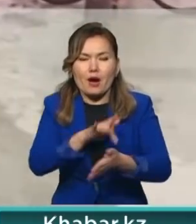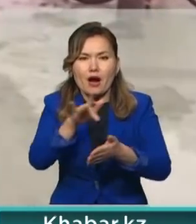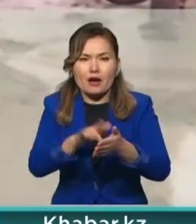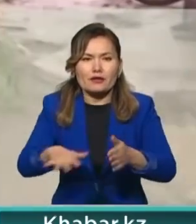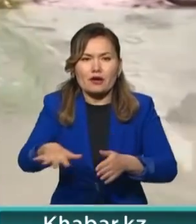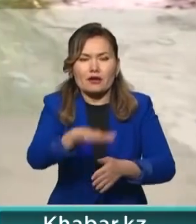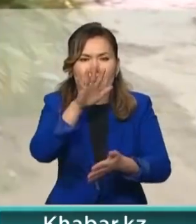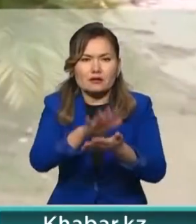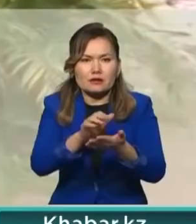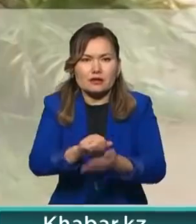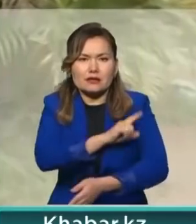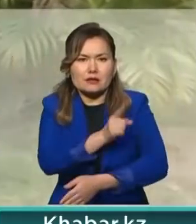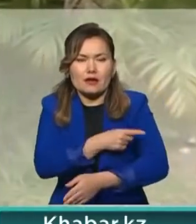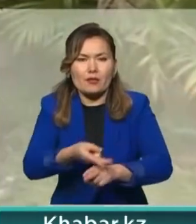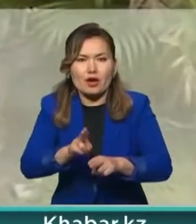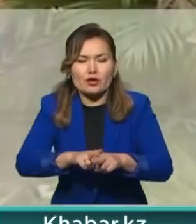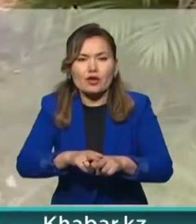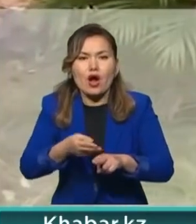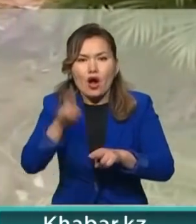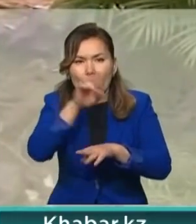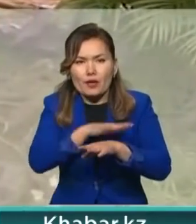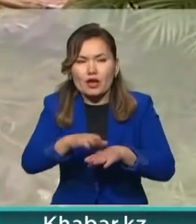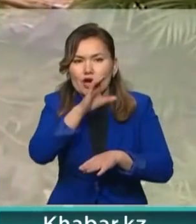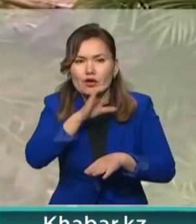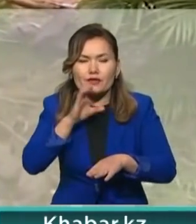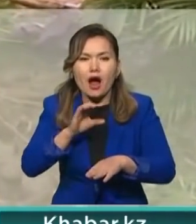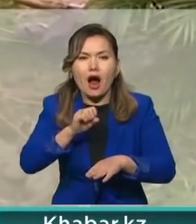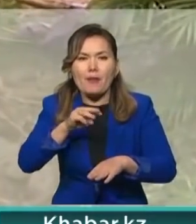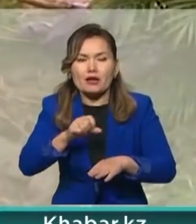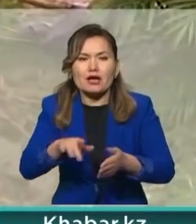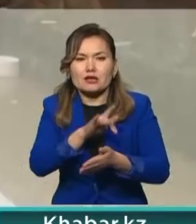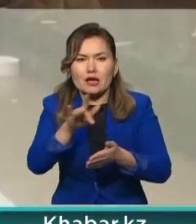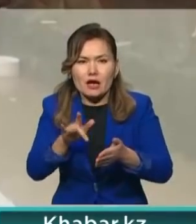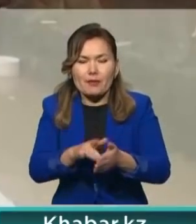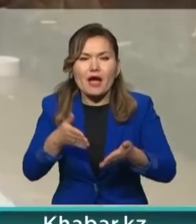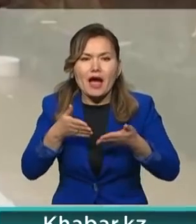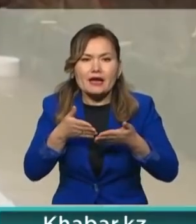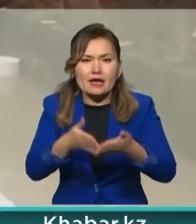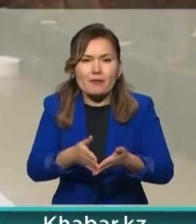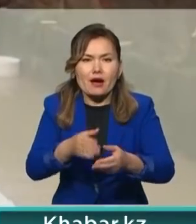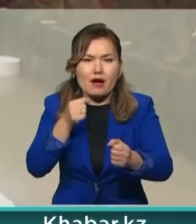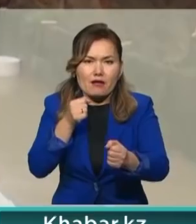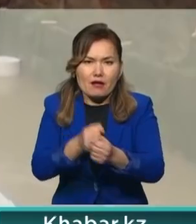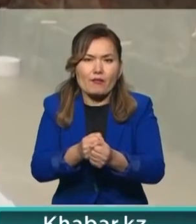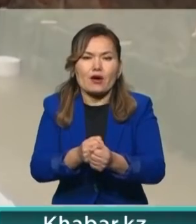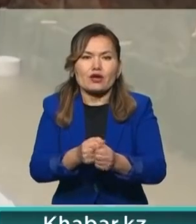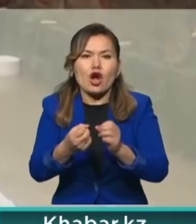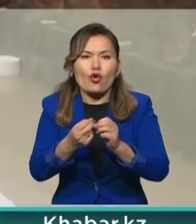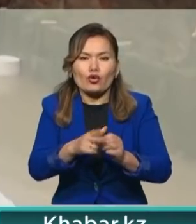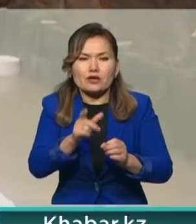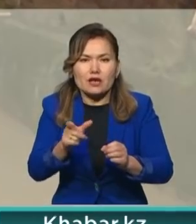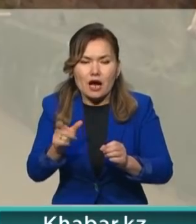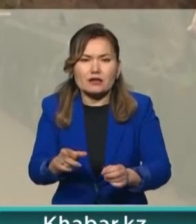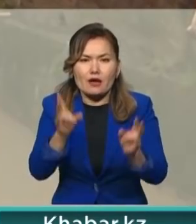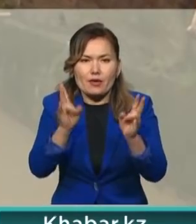бөлігі қатты зардап шеккен. Ал осы елдің солтүстігіндегі Амала штатындағы кеме апатынан кемінде 13 адам